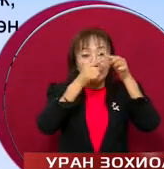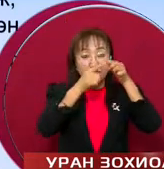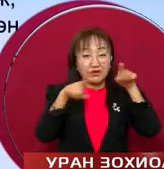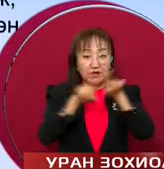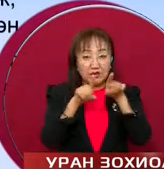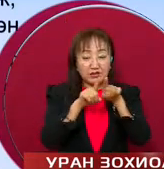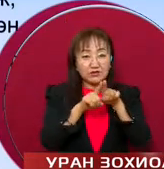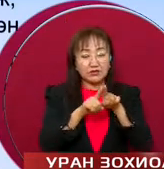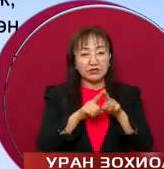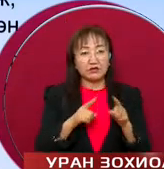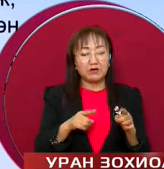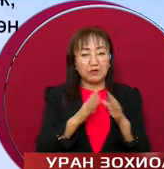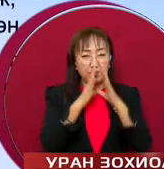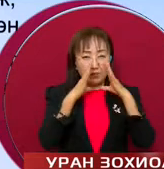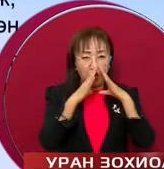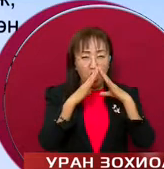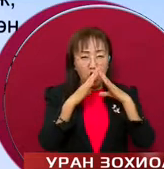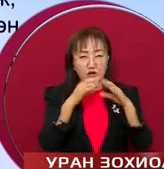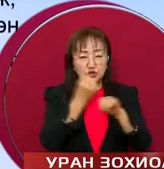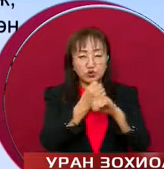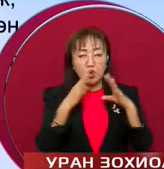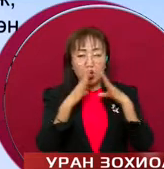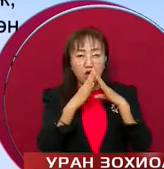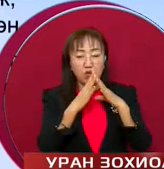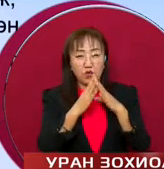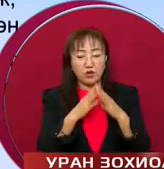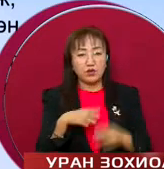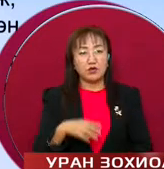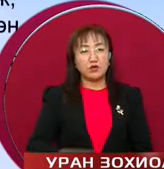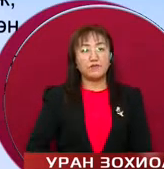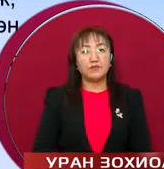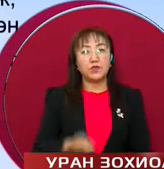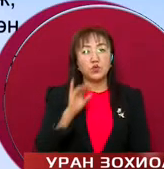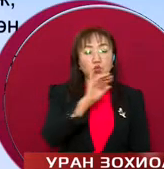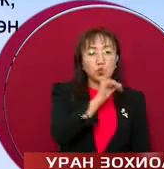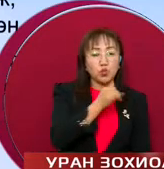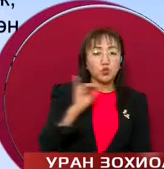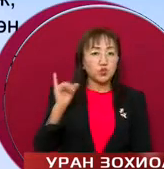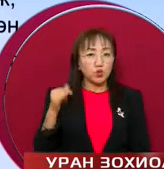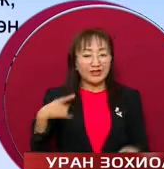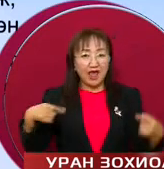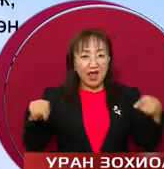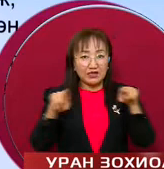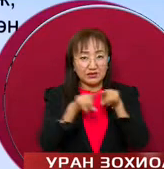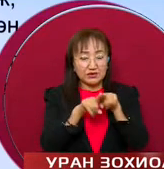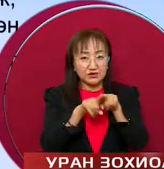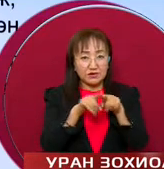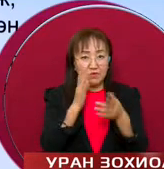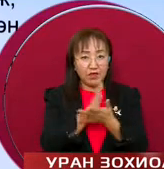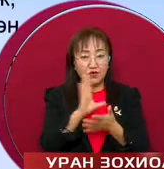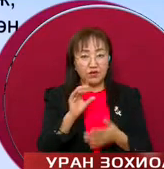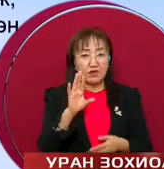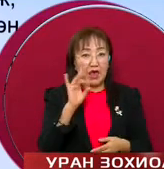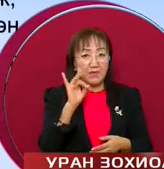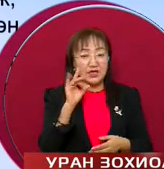өгүүлбэр дээр юуг юутаа адилтгсан байна вэ хүүхдүүдээ? Ямар шинжээр нь адилтгсан байна